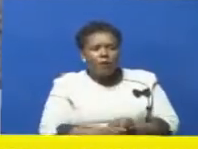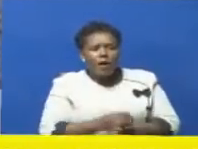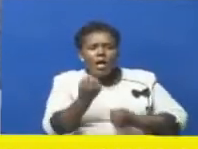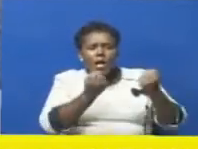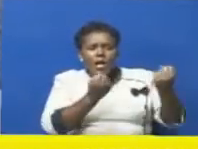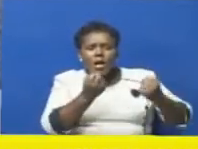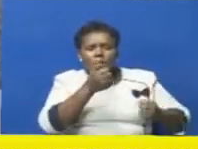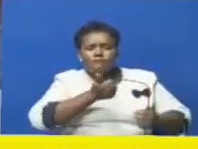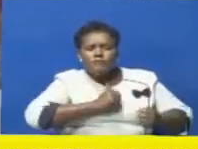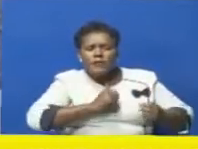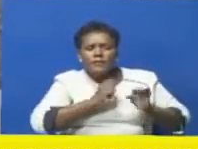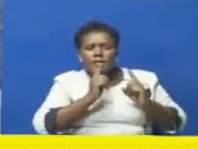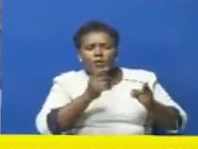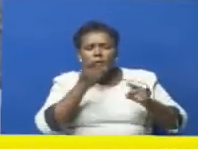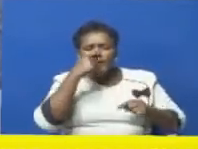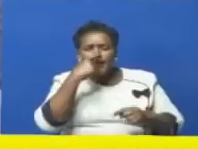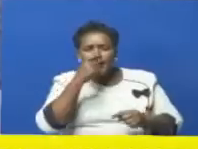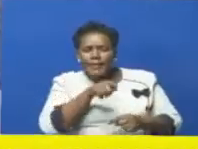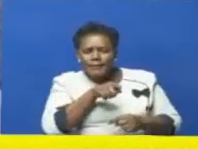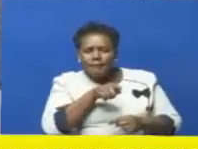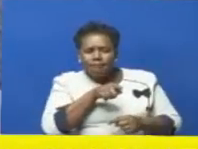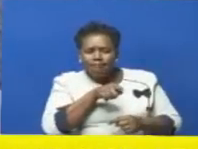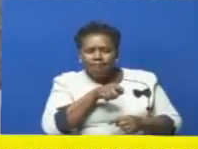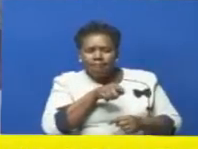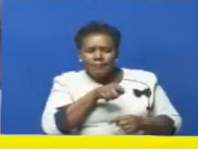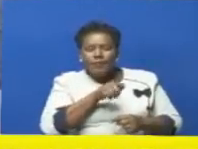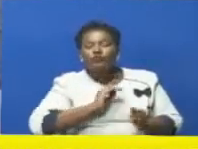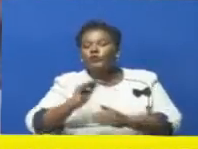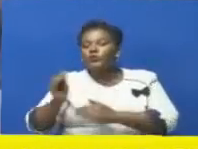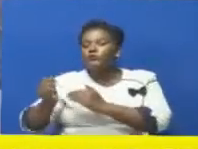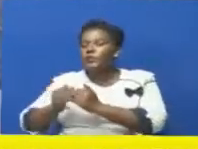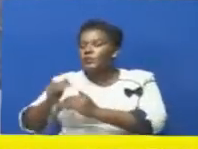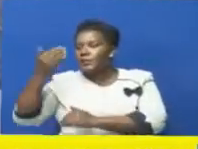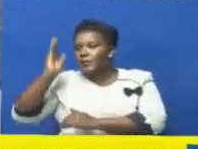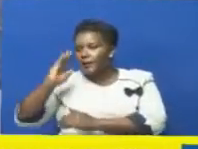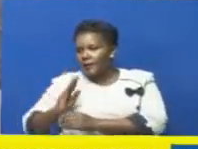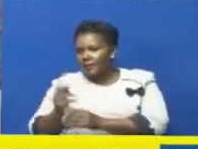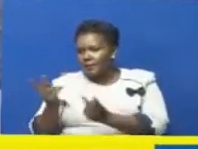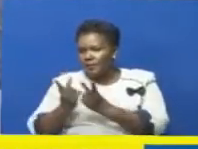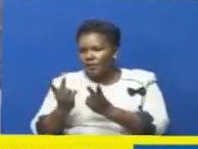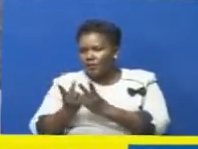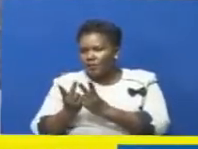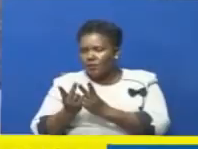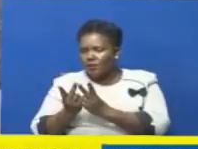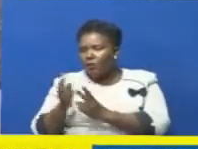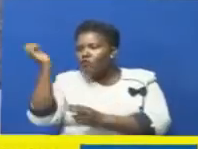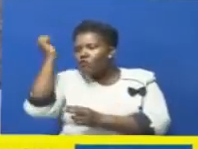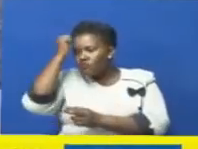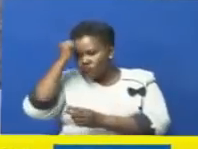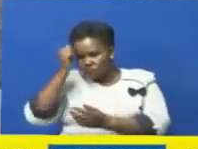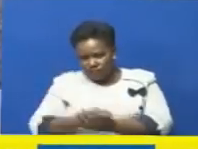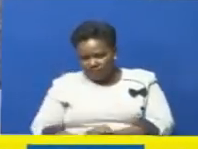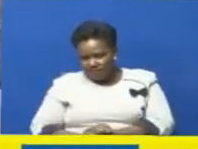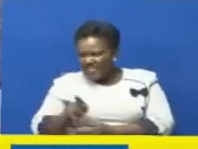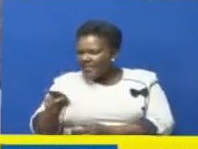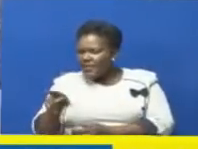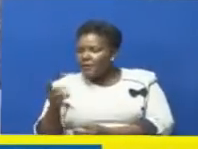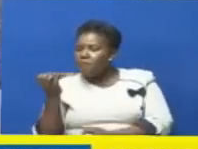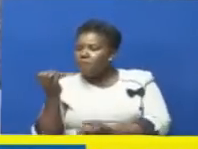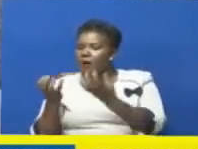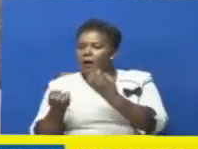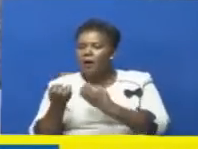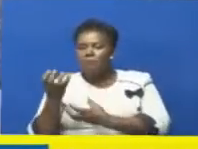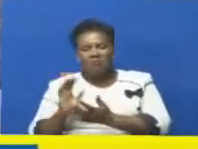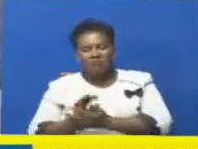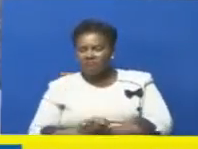Mwalimu Nyerere angekuwa hai angetamani hii gari irudi serikalini. Si tu kuja kuwekwa hapa kama pambo, hapana. Kuja ili tunapowafundisha